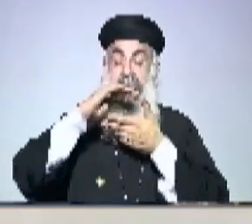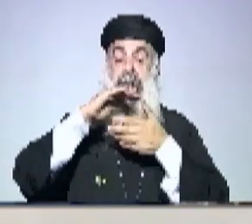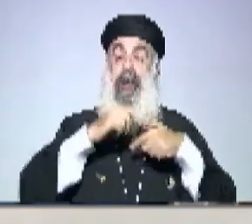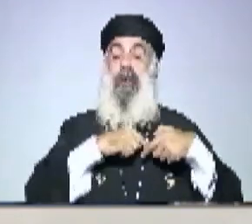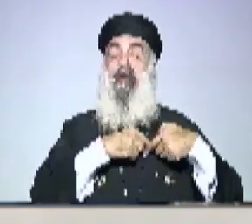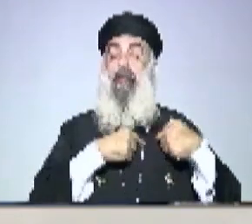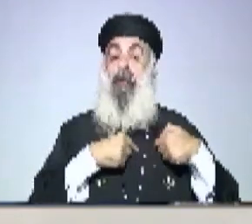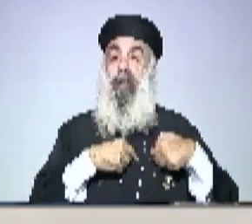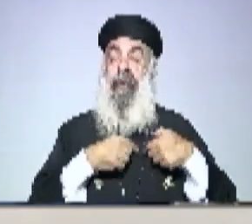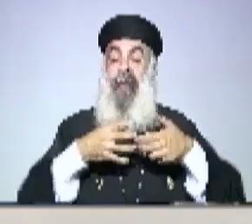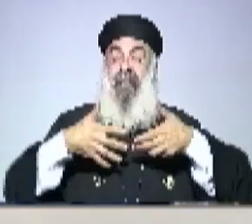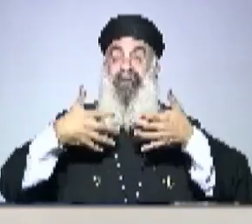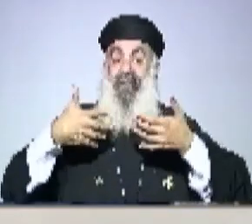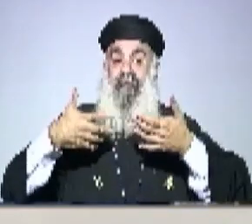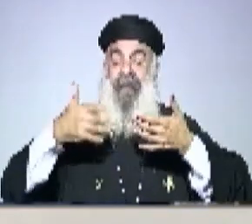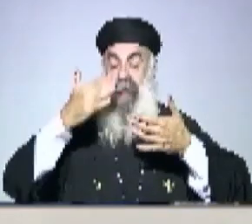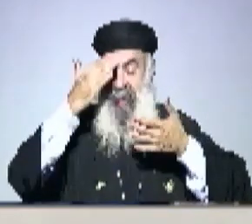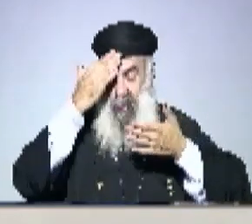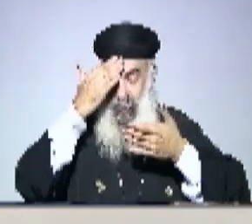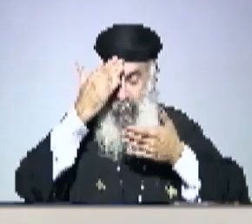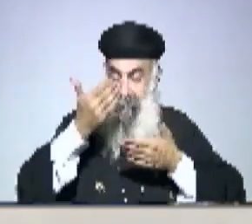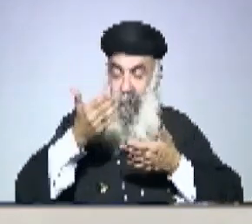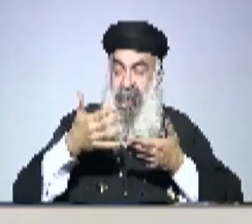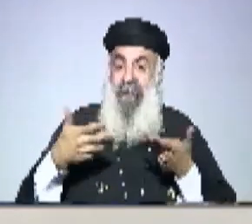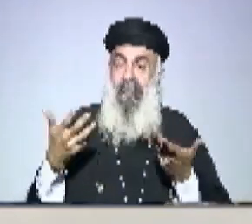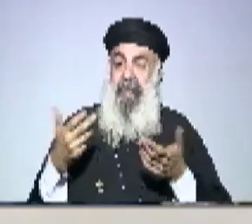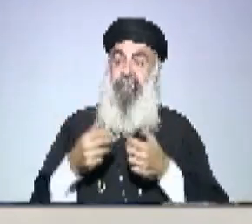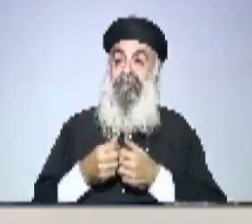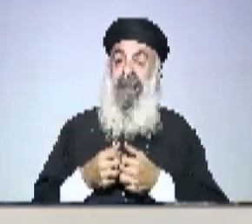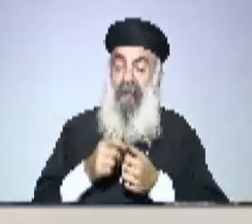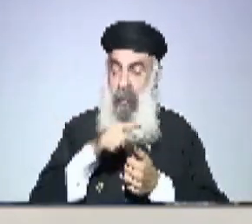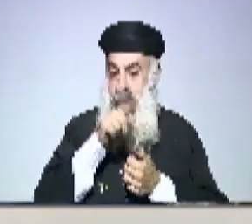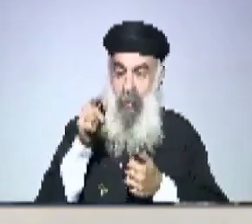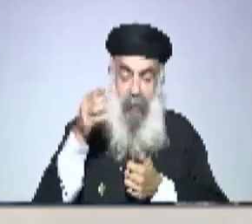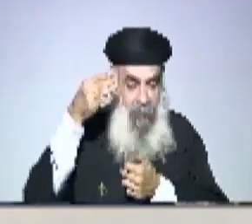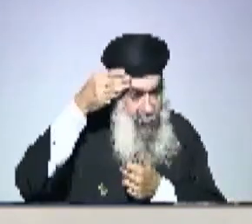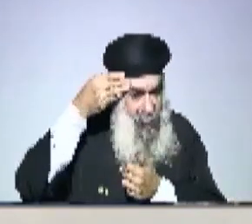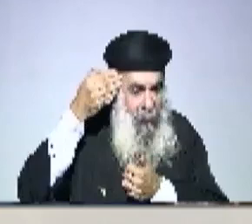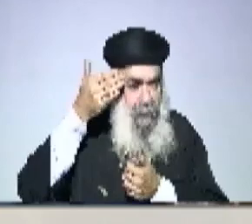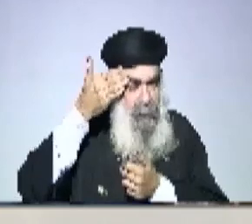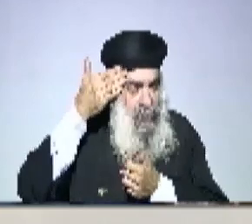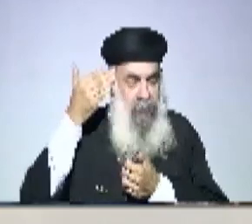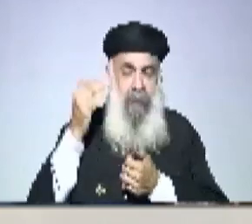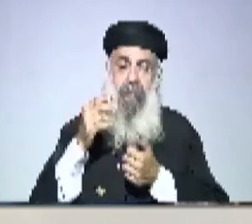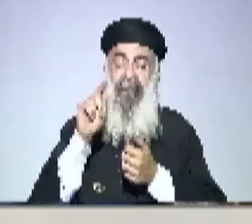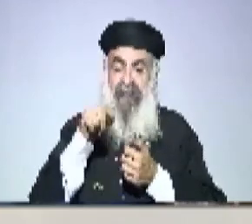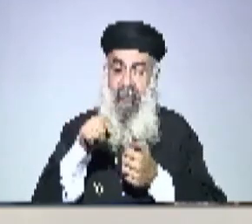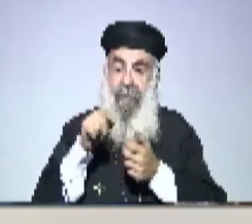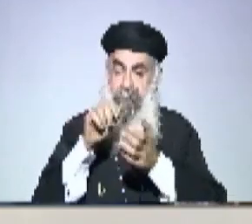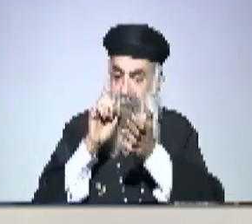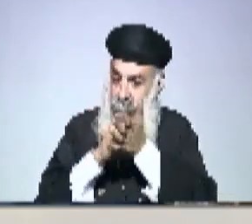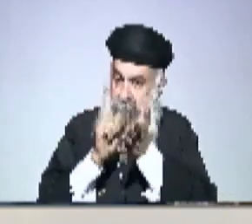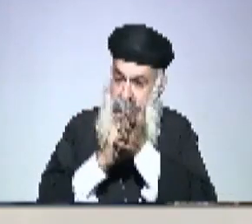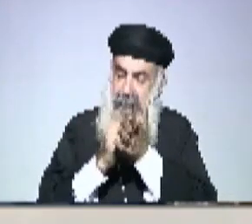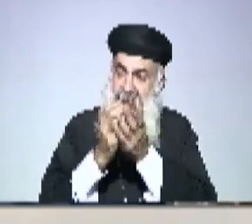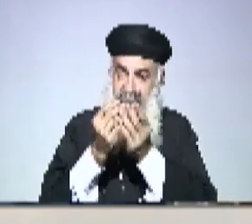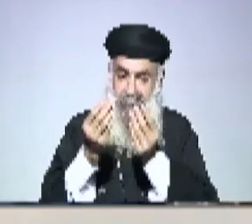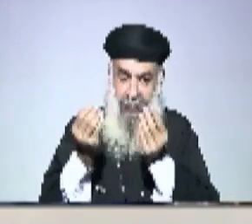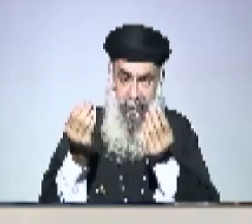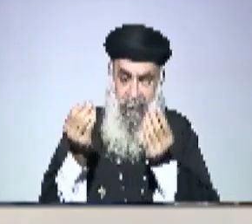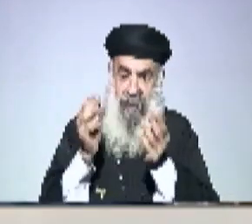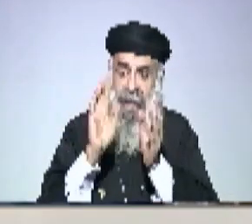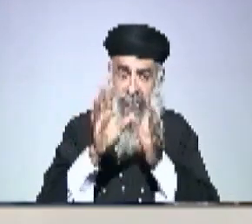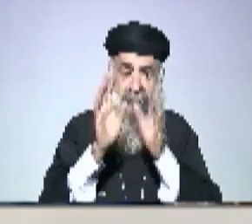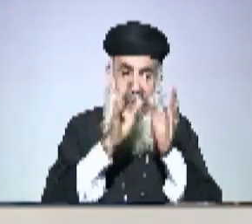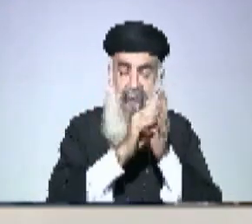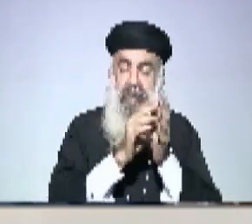فرحا ونعيما كلكم مختبرين ان ممكن يكون البيت فيه خير كتير لكن